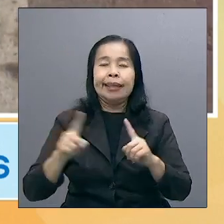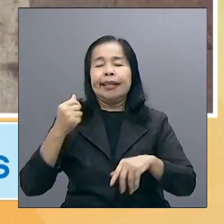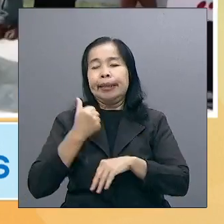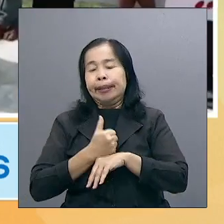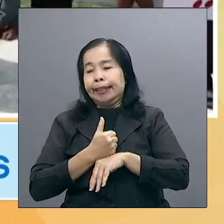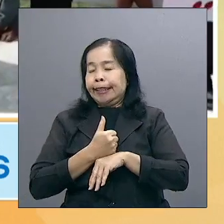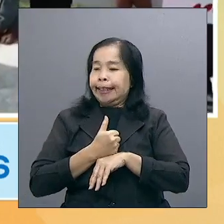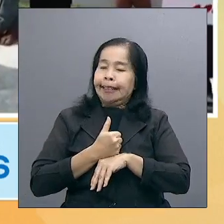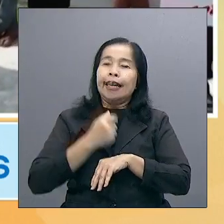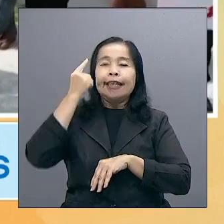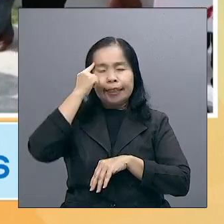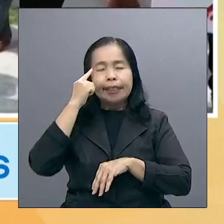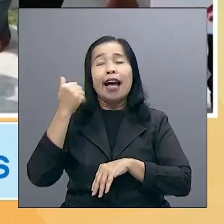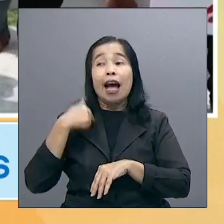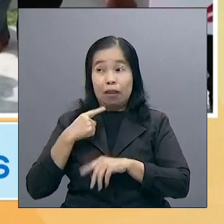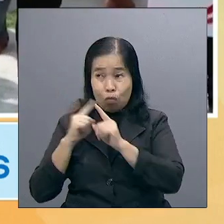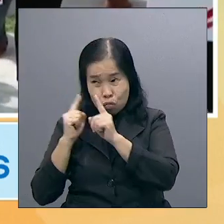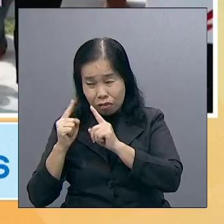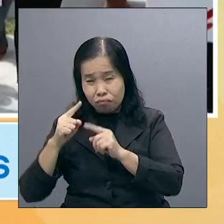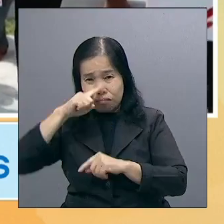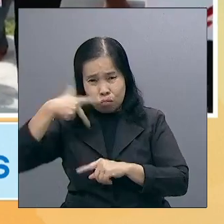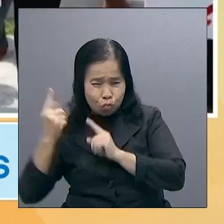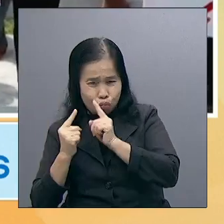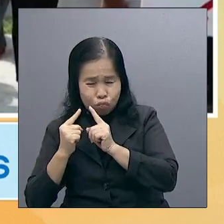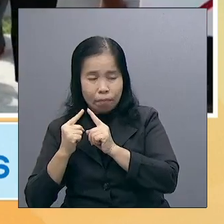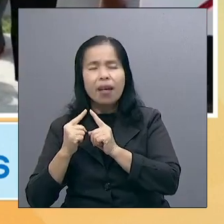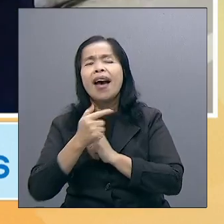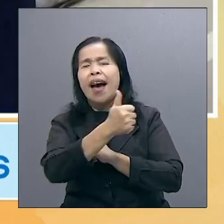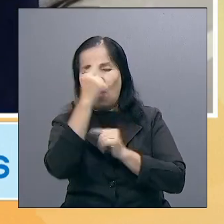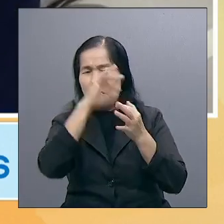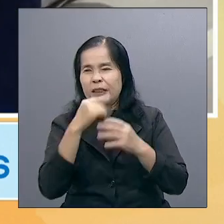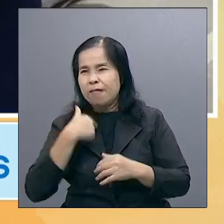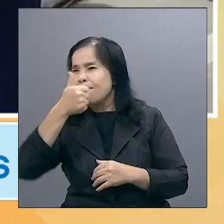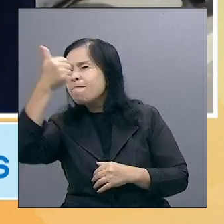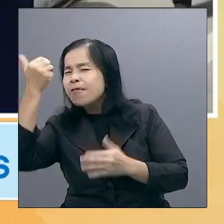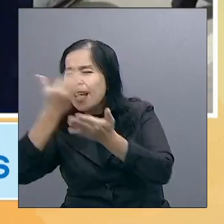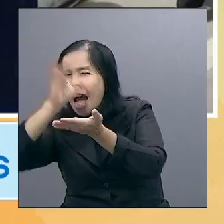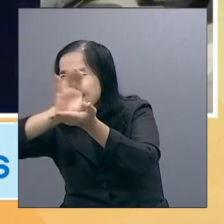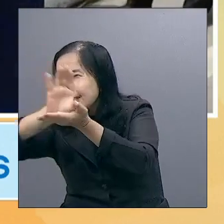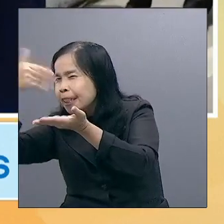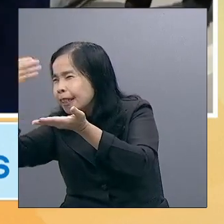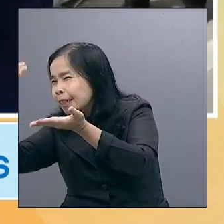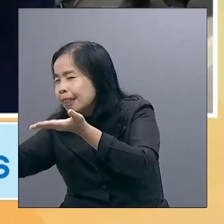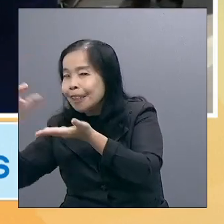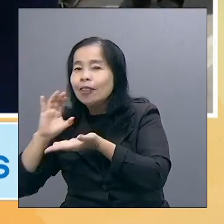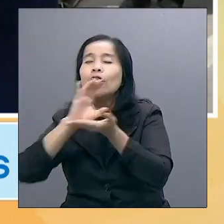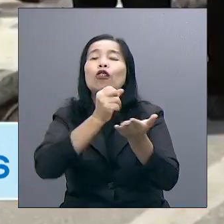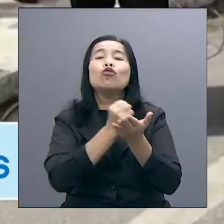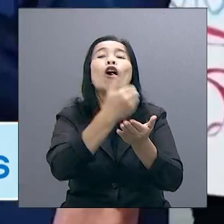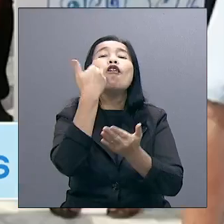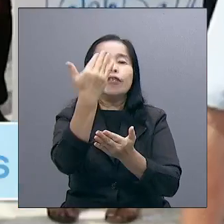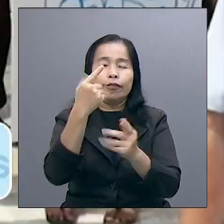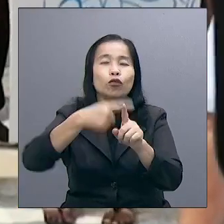หนูยทแ่วของรัปากนะคะว่าชาวบ้านไม่ต้องกองวล เดี๋วจะไปหางบส่นอื่นมาช่ซ่มตรนี้ให้กัชาวบานไปพลงๆก่อนค่ะ